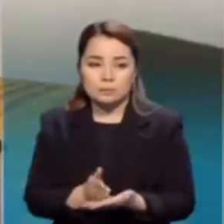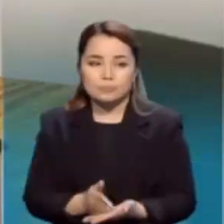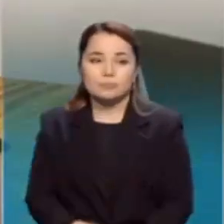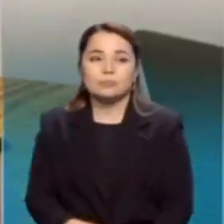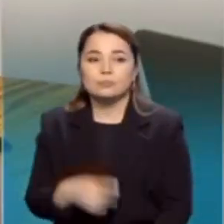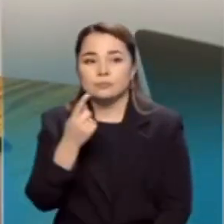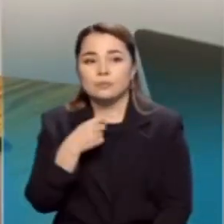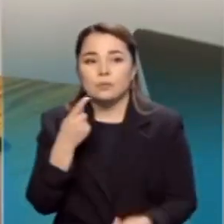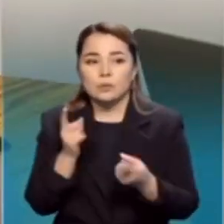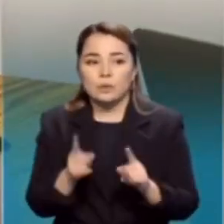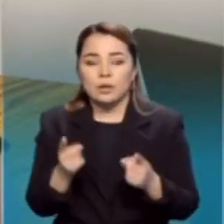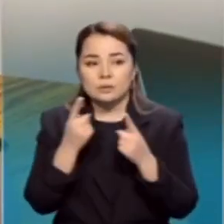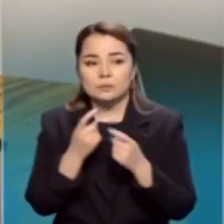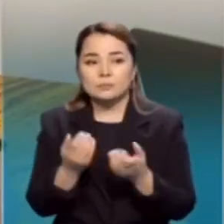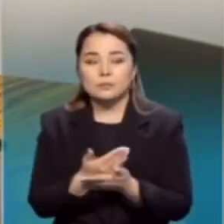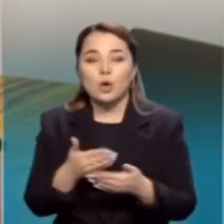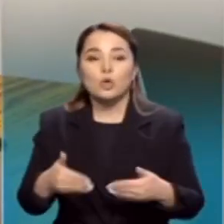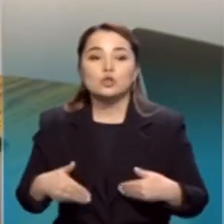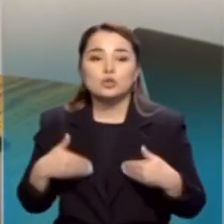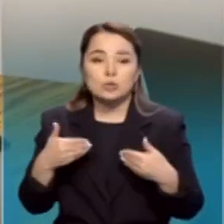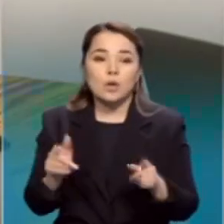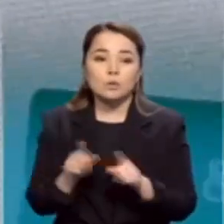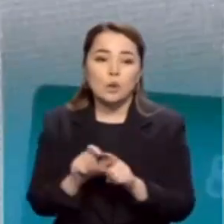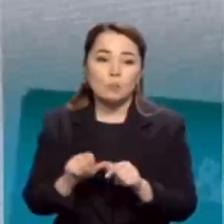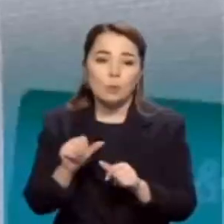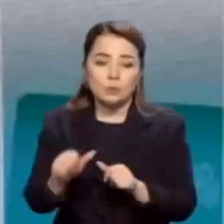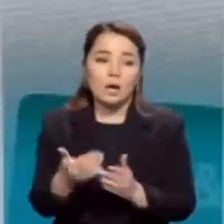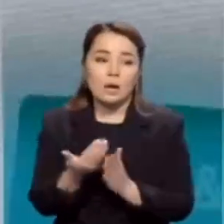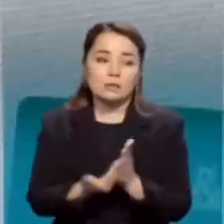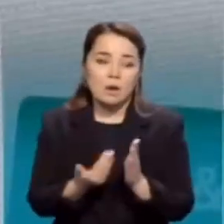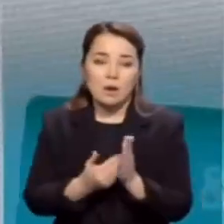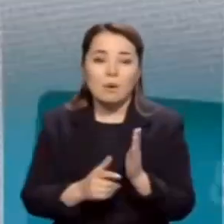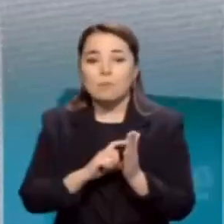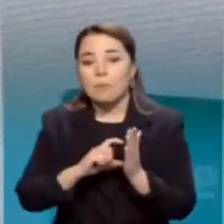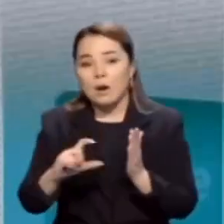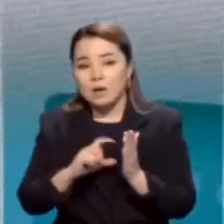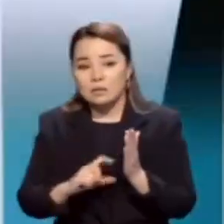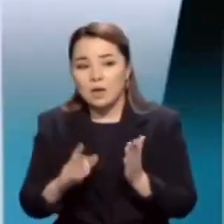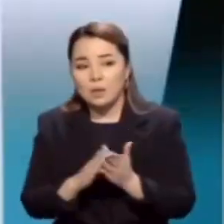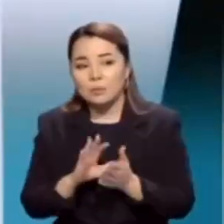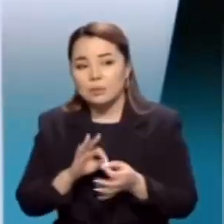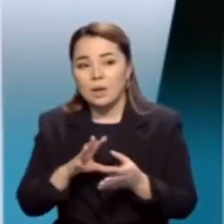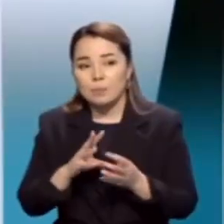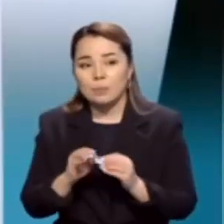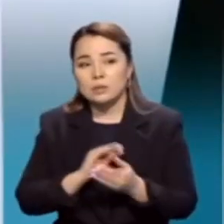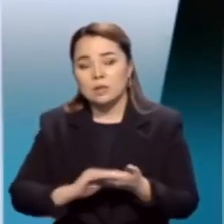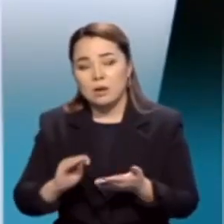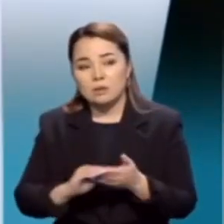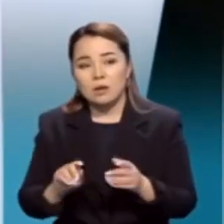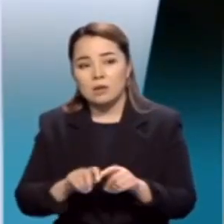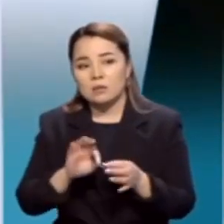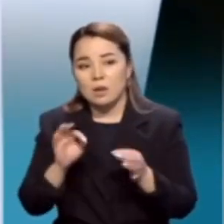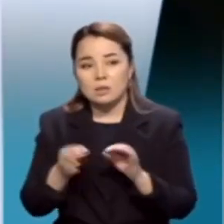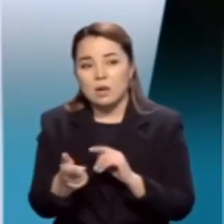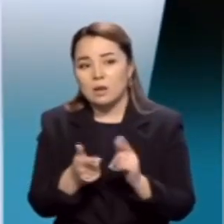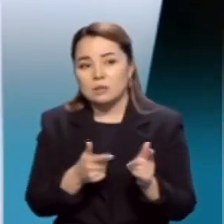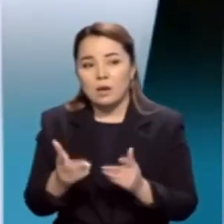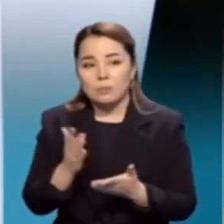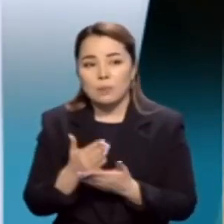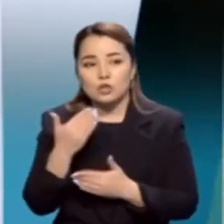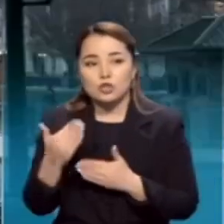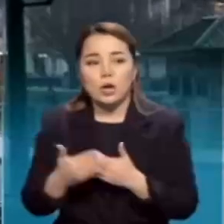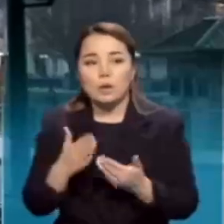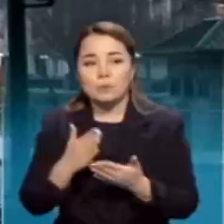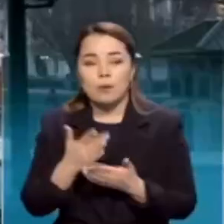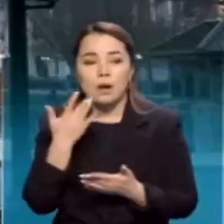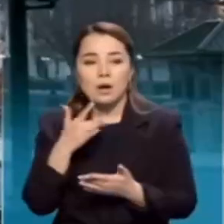Ресми және бейресми хаттар мен құттықтаулардан бөлек сараптамалық мақалалар мен көлемді баяндамаларды да көзді ашып жұмғанша әзірлеп береді. Жақында